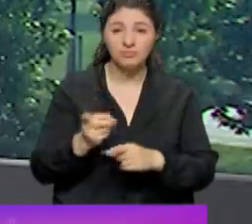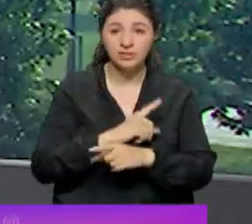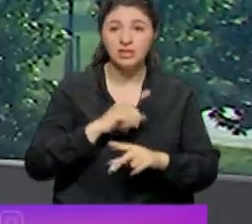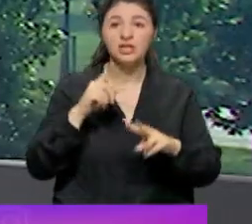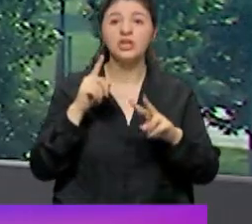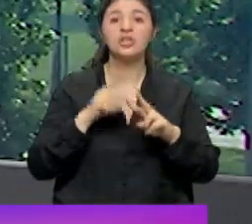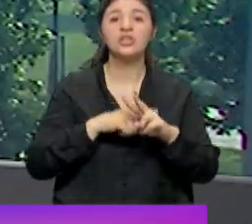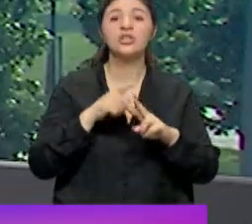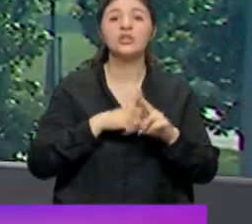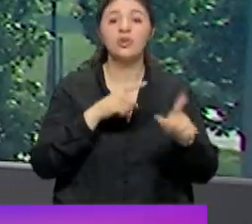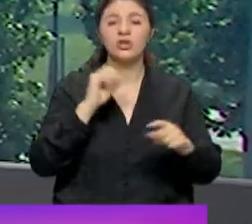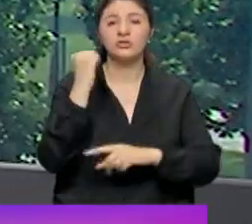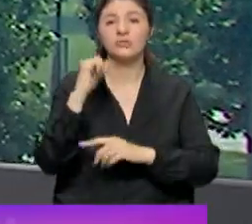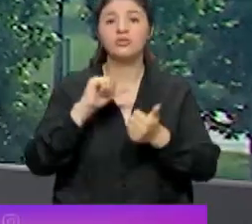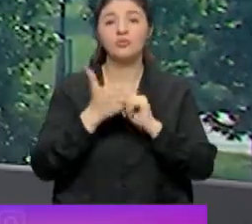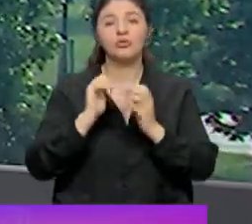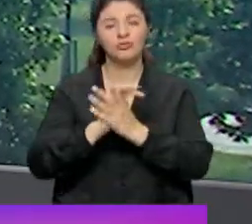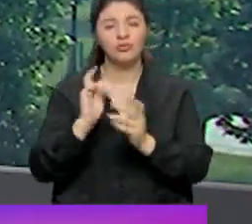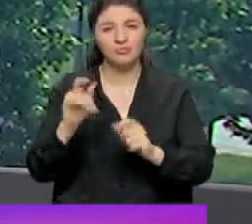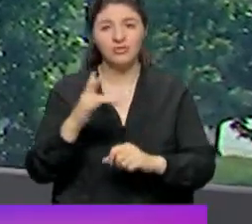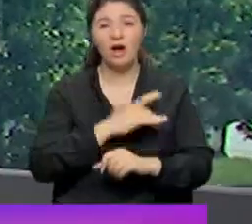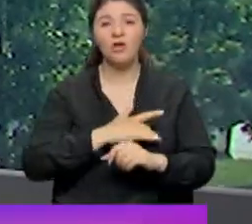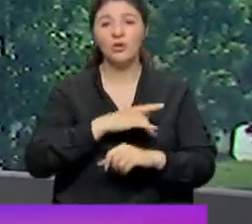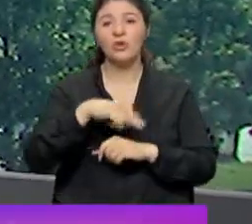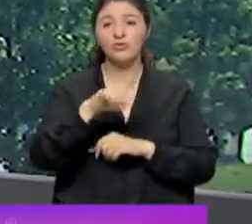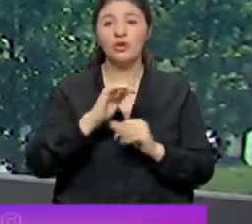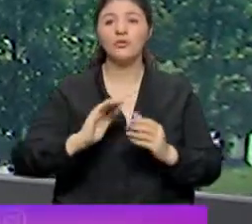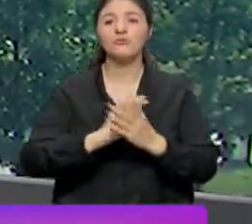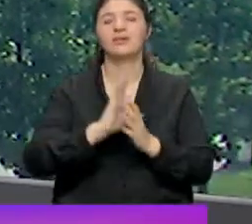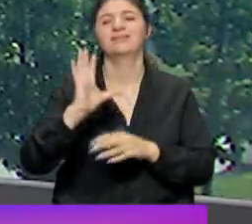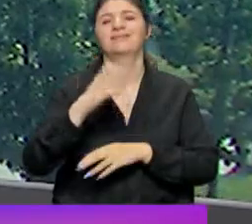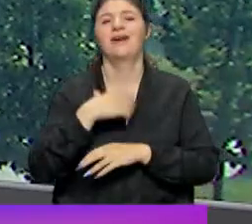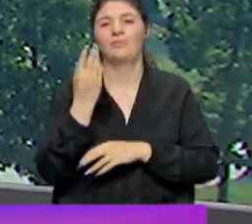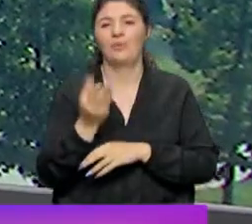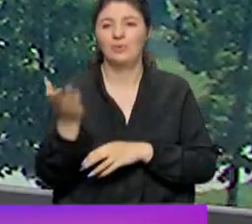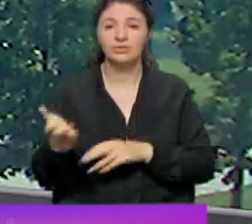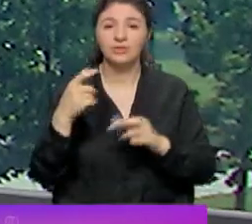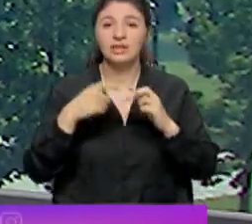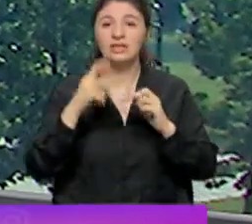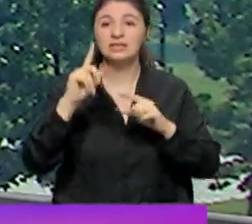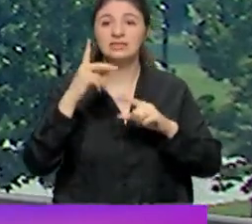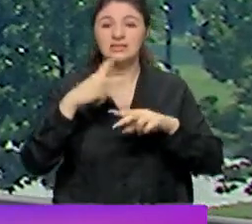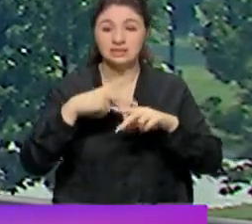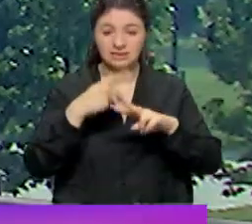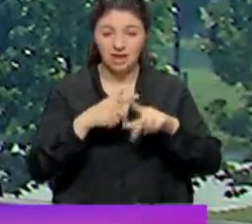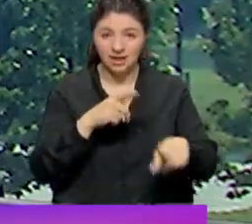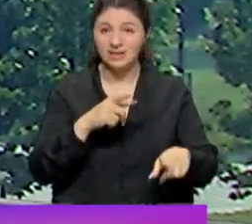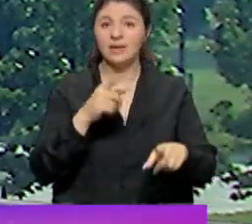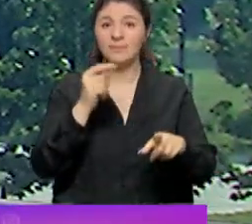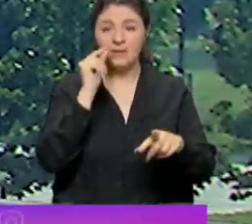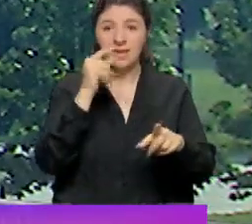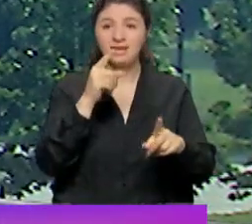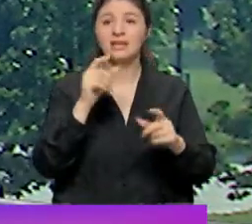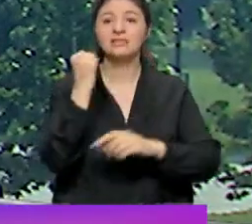yiğidolar kutlayacağız Sivasspor Anadolu dergisinde kupanın sahibi oldu Rıza Çalımbay da Sivas